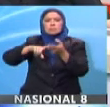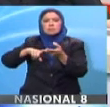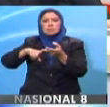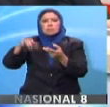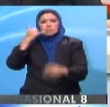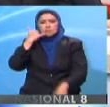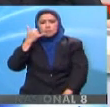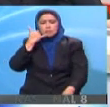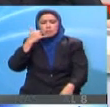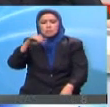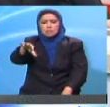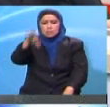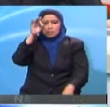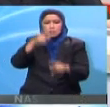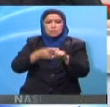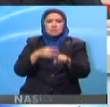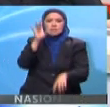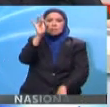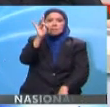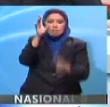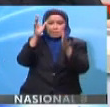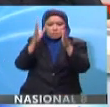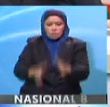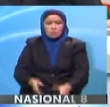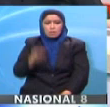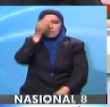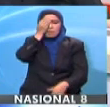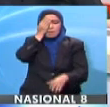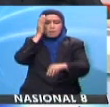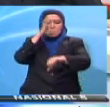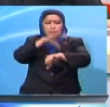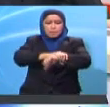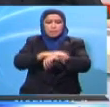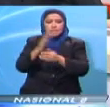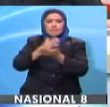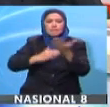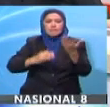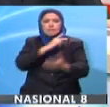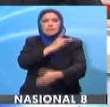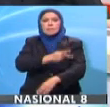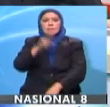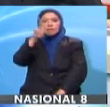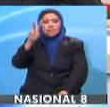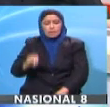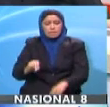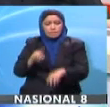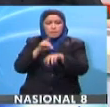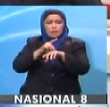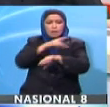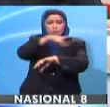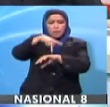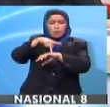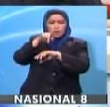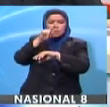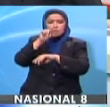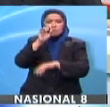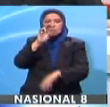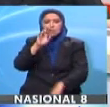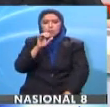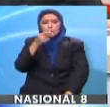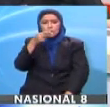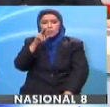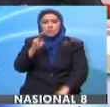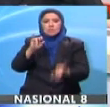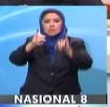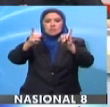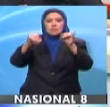yang ditemui daripada lapan lanun yang ditahan pihak berkuasa Vietnam di barat daya Pulau tochu pada malam jumaat lepas